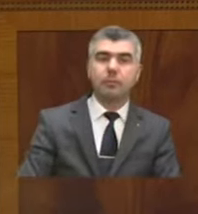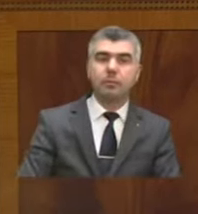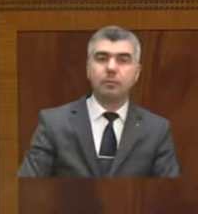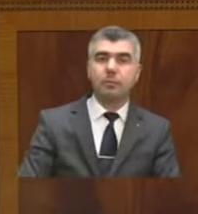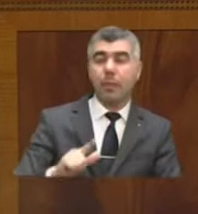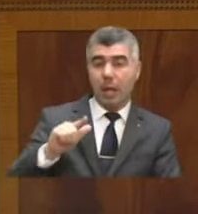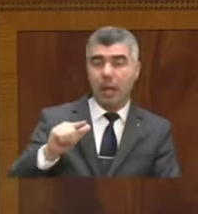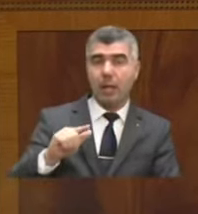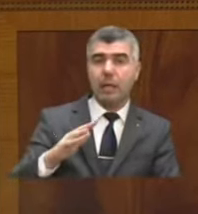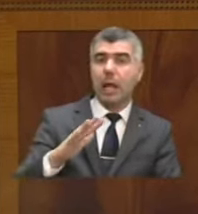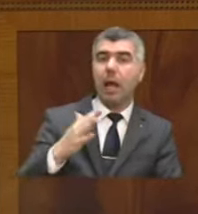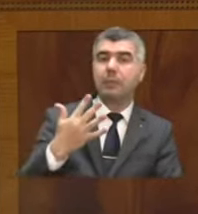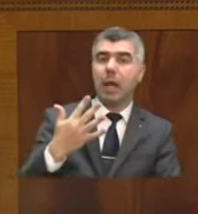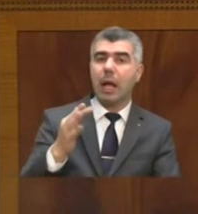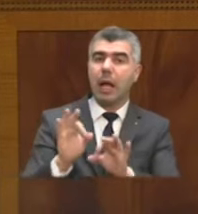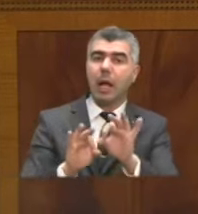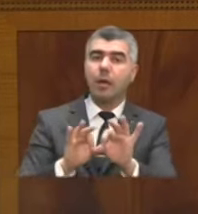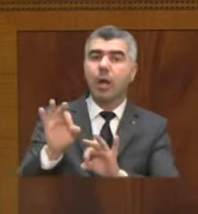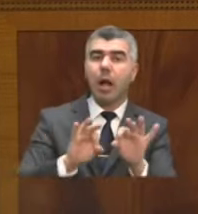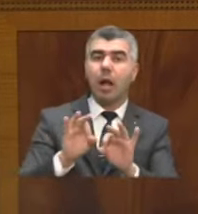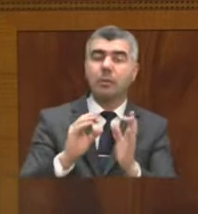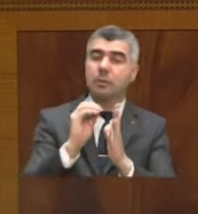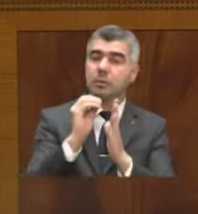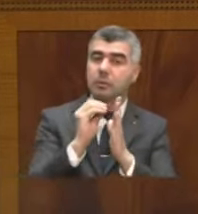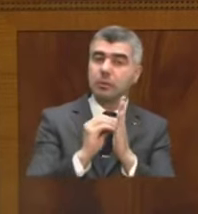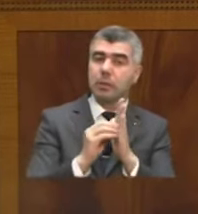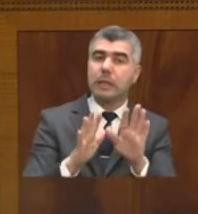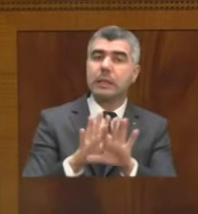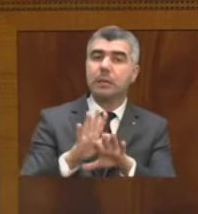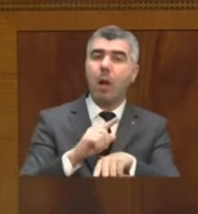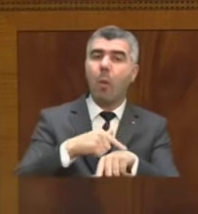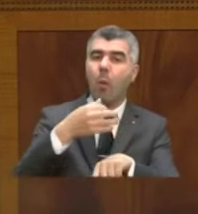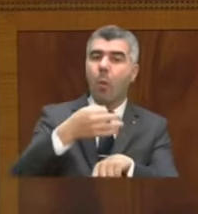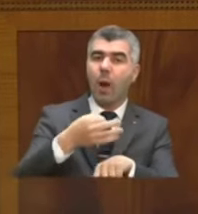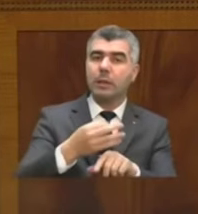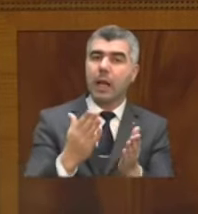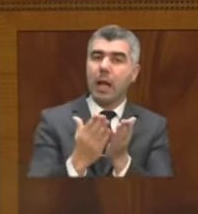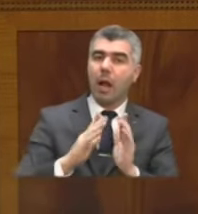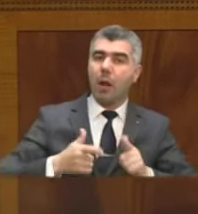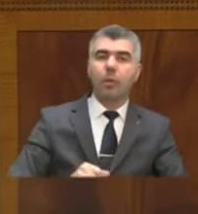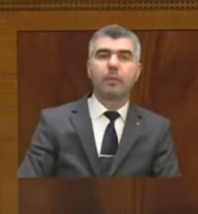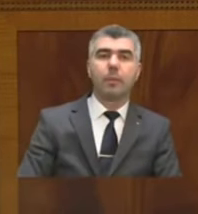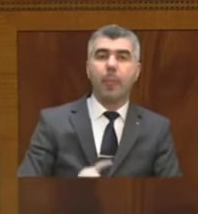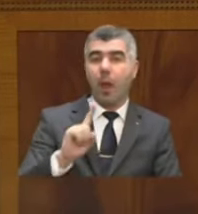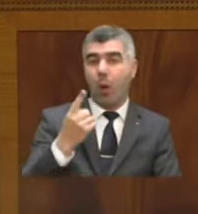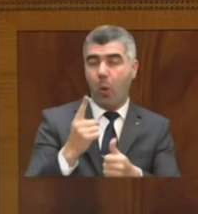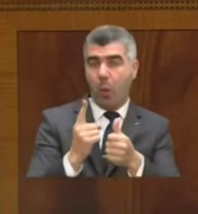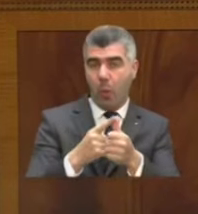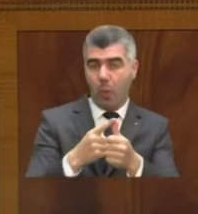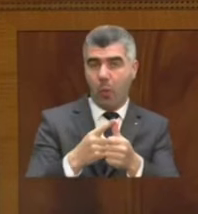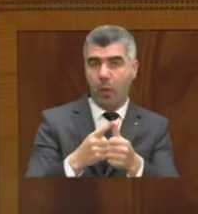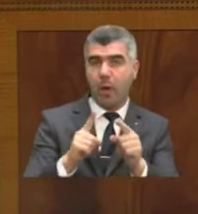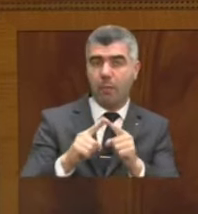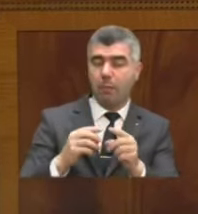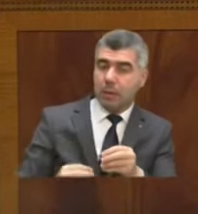اتخاذ خمسة ديال الإجراءات لتدبير الزمن المدرسي. الإجراء الأول هو تمديد